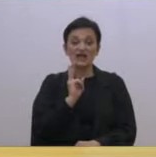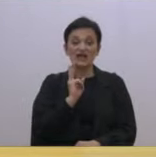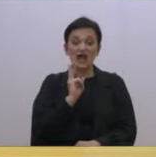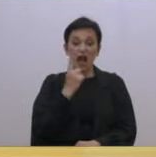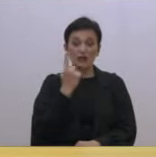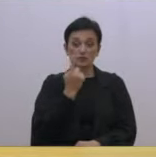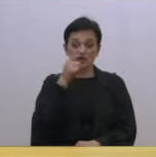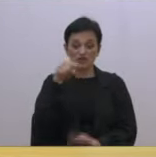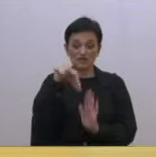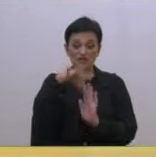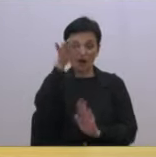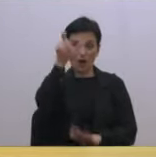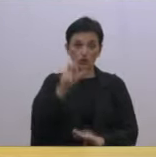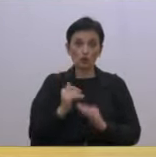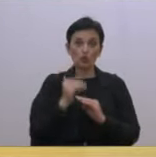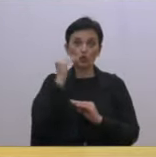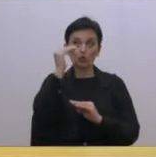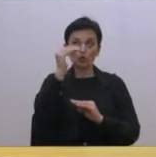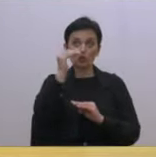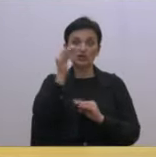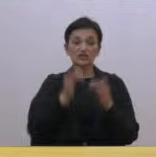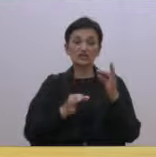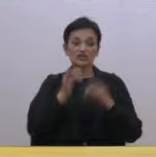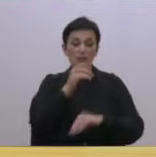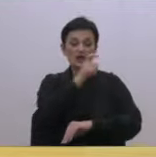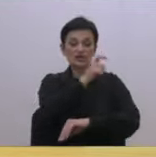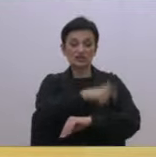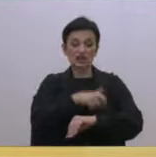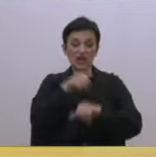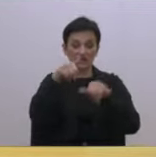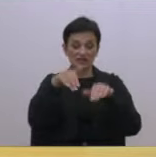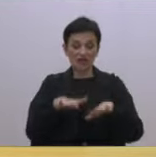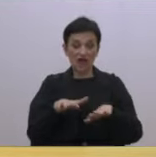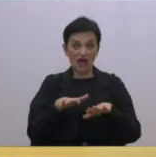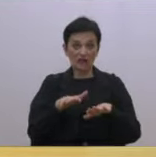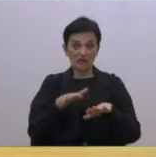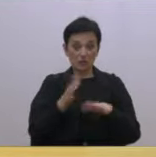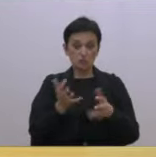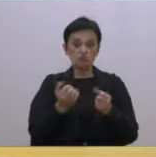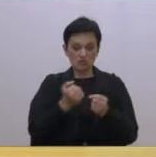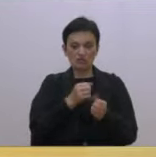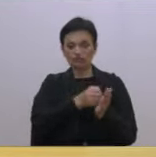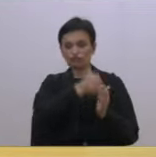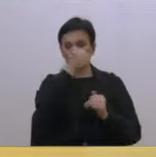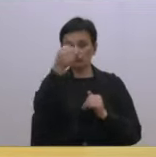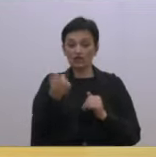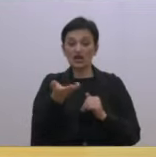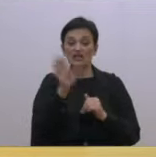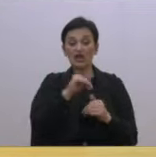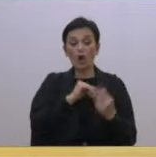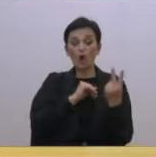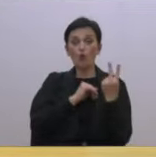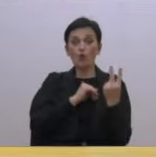აირჩევა უზენაეს სასამართლოს წევრის თანამდებობაზე გამწესდეს დადგენების მიღებისთანავე, ხოლო დანარჩენი